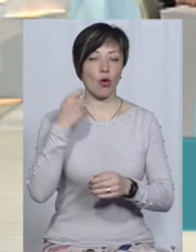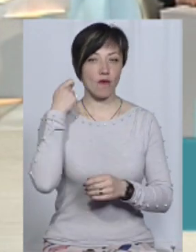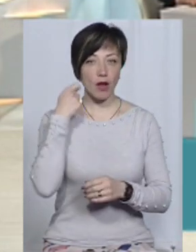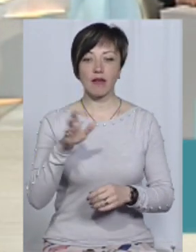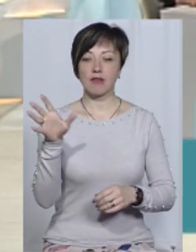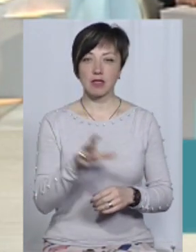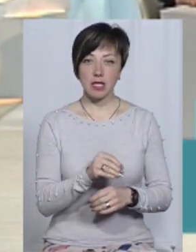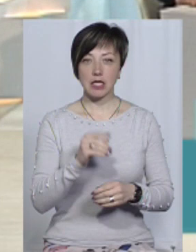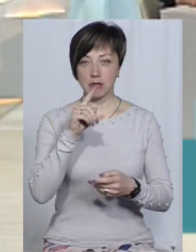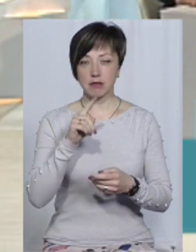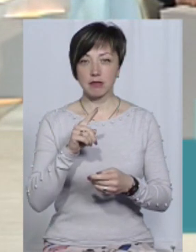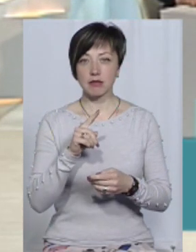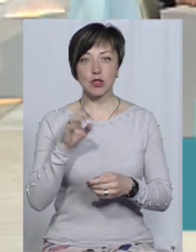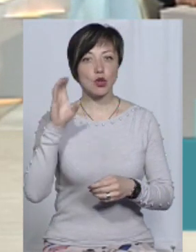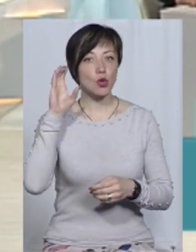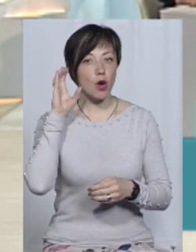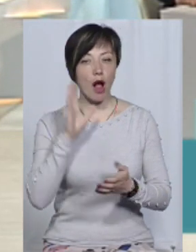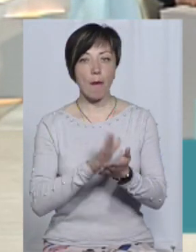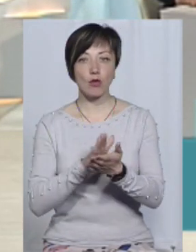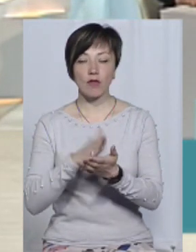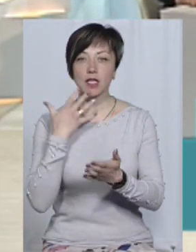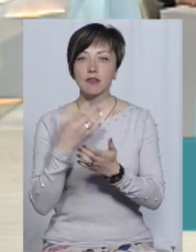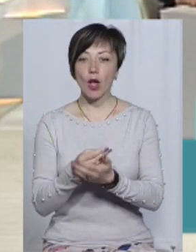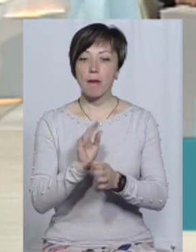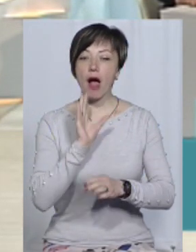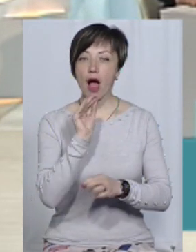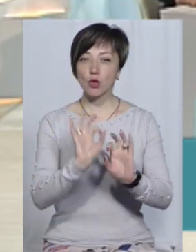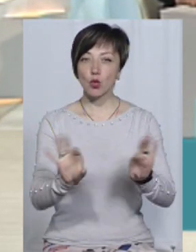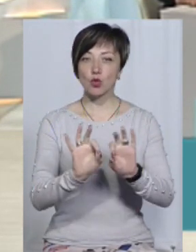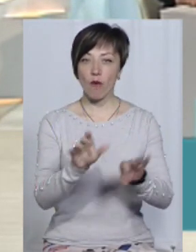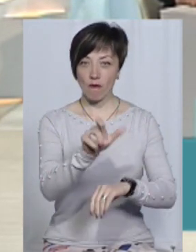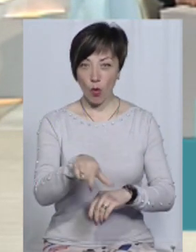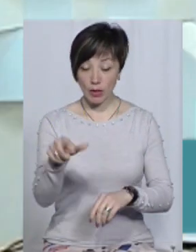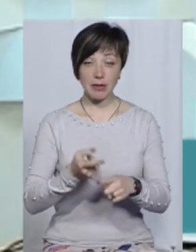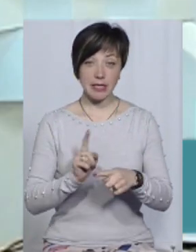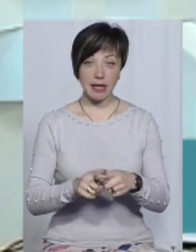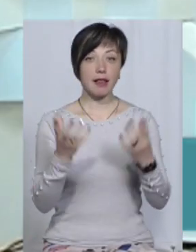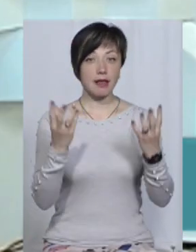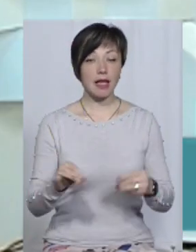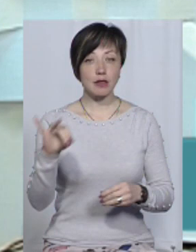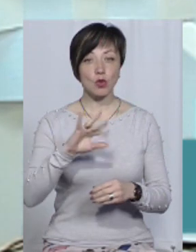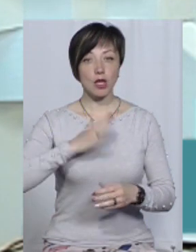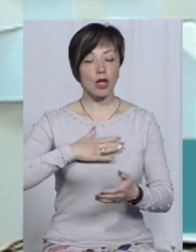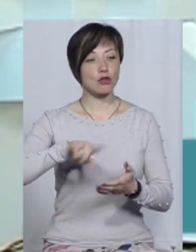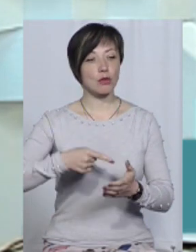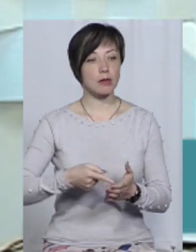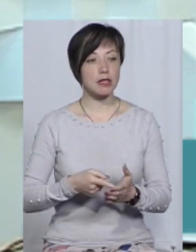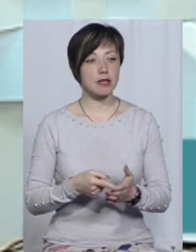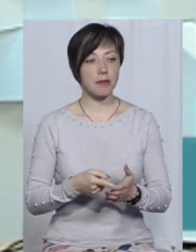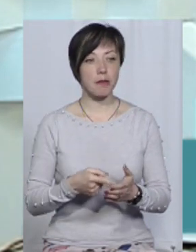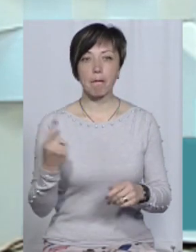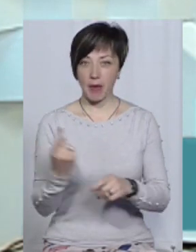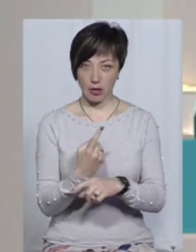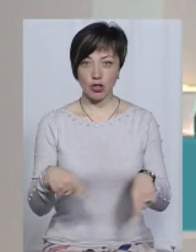віку, всі, затамувавши подих, слухали, аплодували своїм екскурсоводам. І я думаю, що цей день в історії нашого міста...